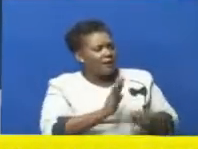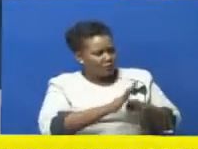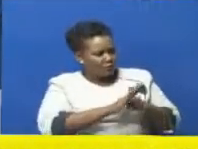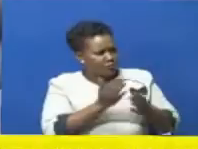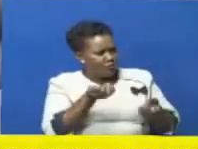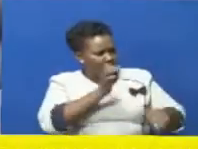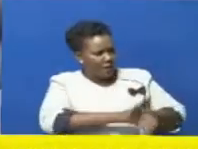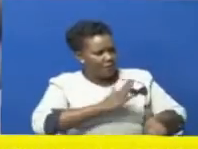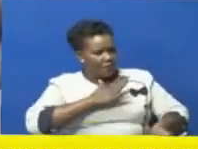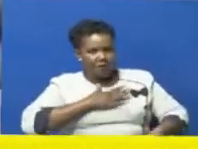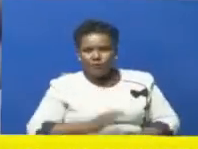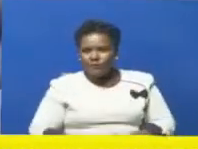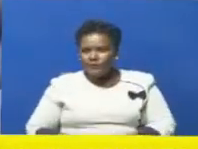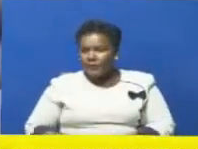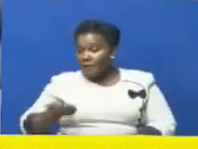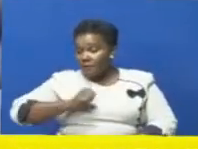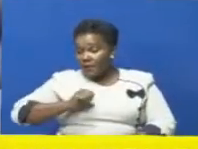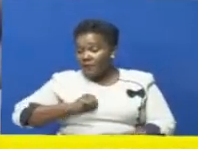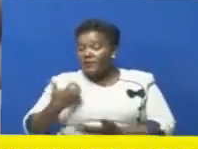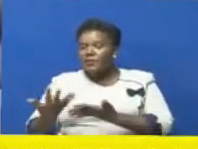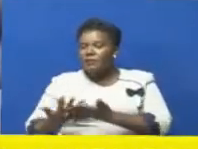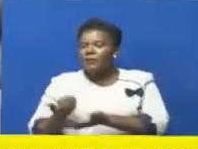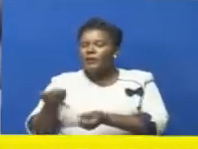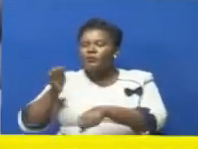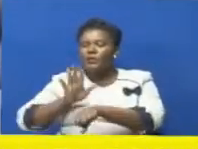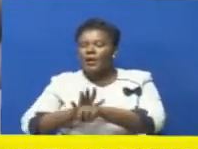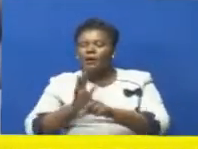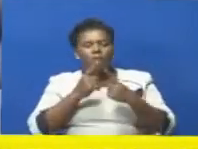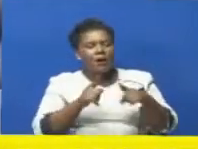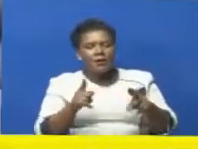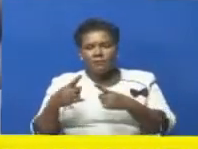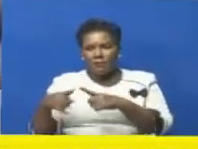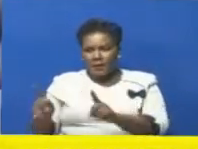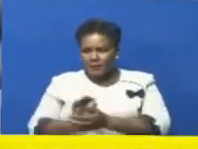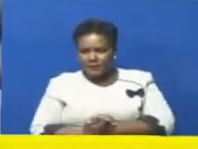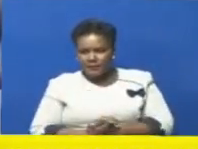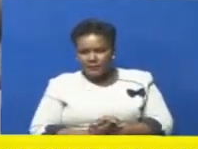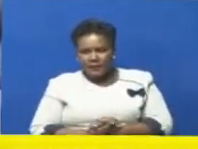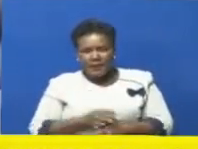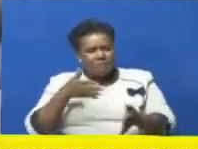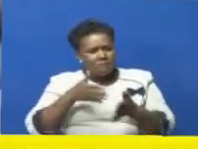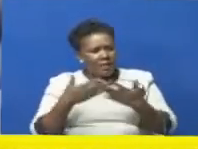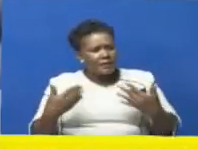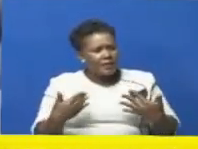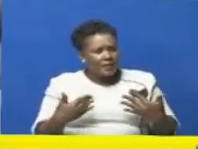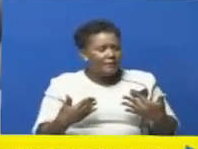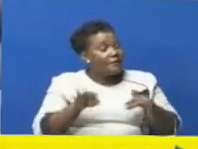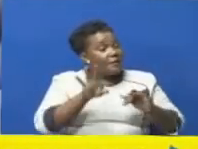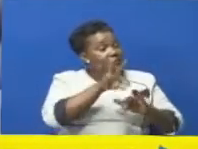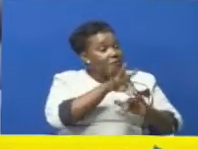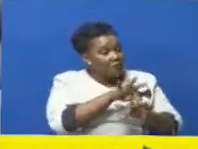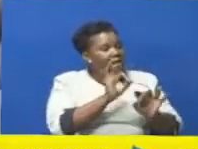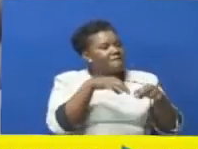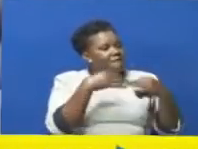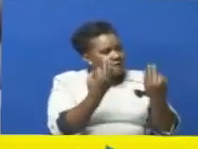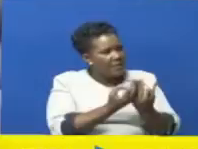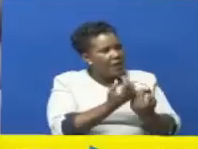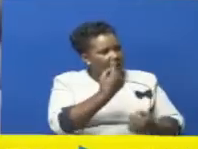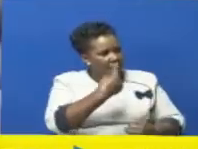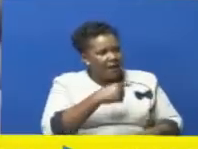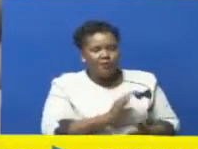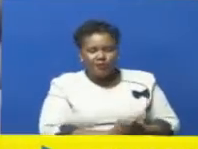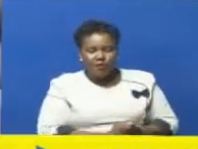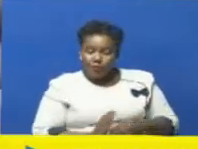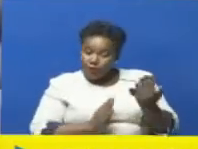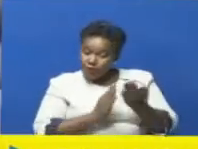aina mbalimbali. Na pia mpaka nimekuwa na familia tuseme kwa ujumla. Nashukuru imenisaidia